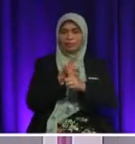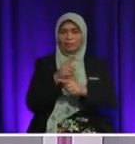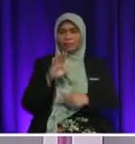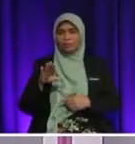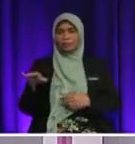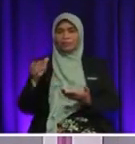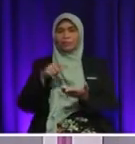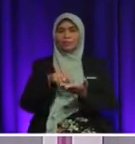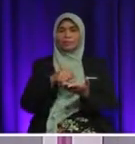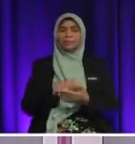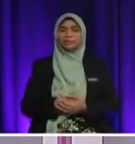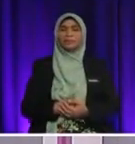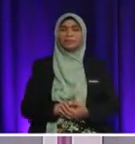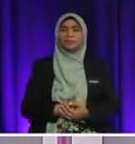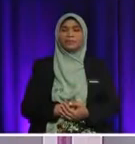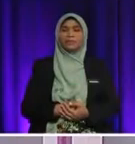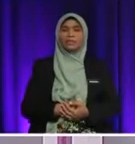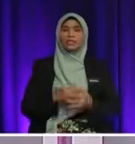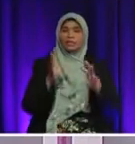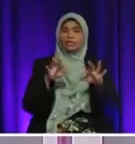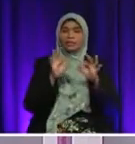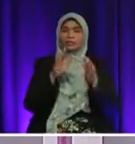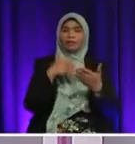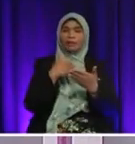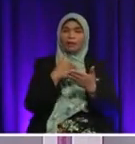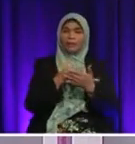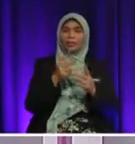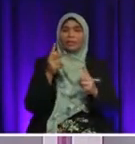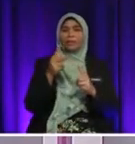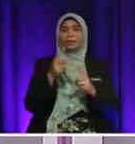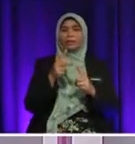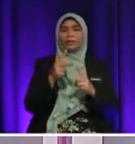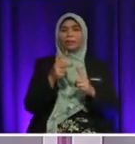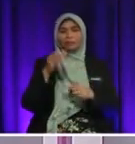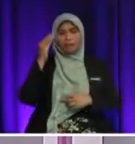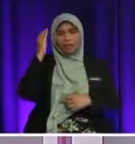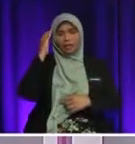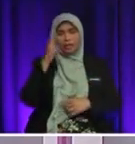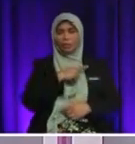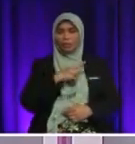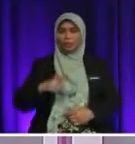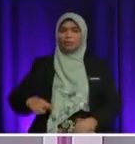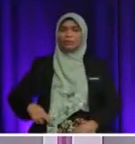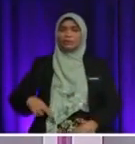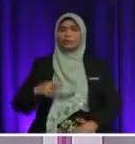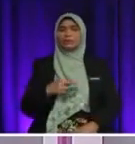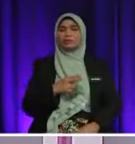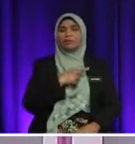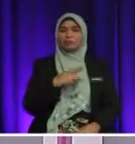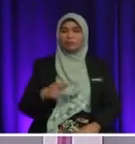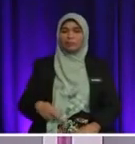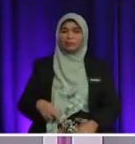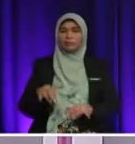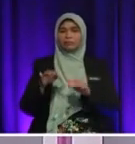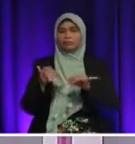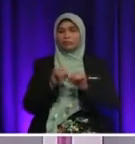Kan? Jadi cerita itu sampailah kepada pengetahuan raja. Raja pun nak tengok